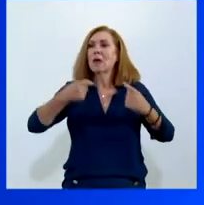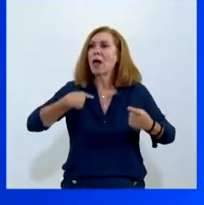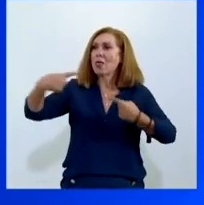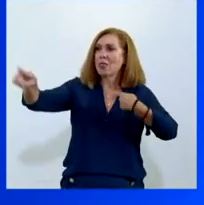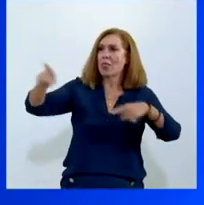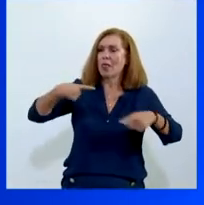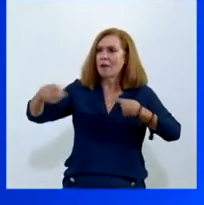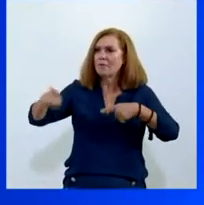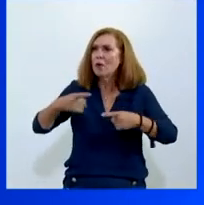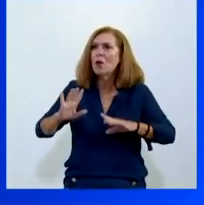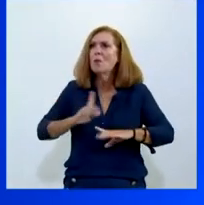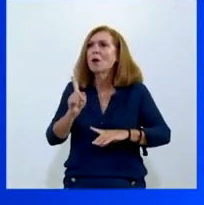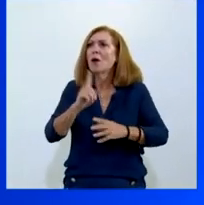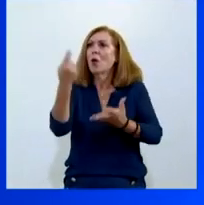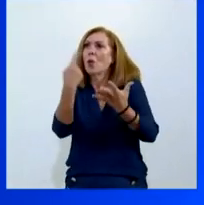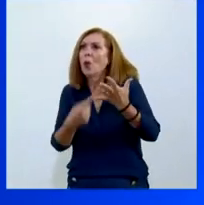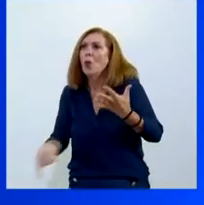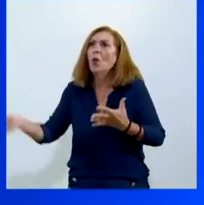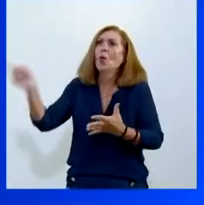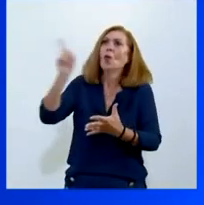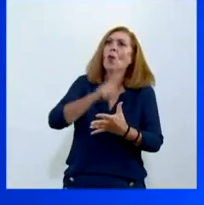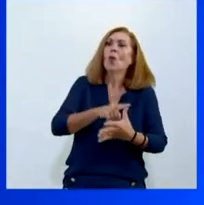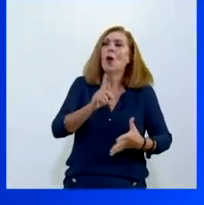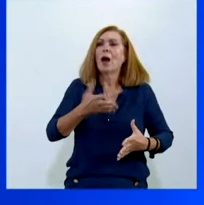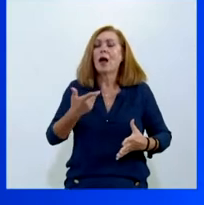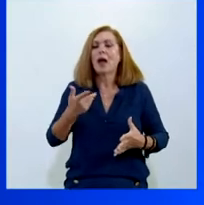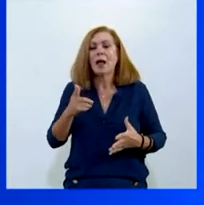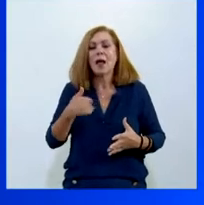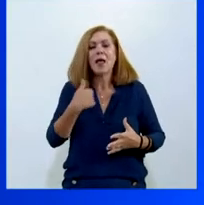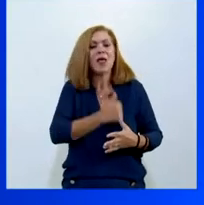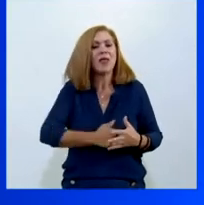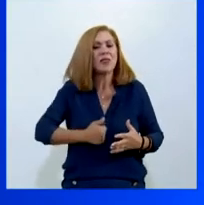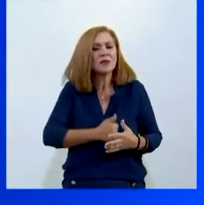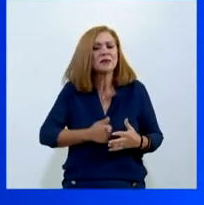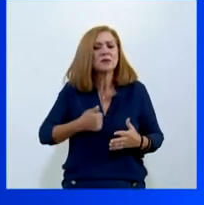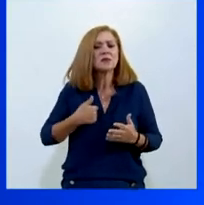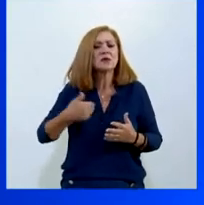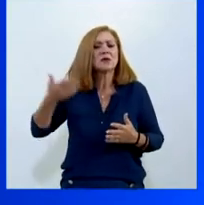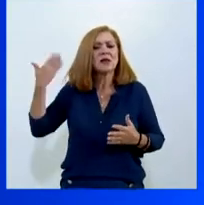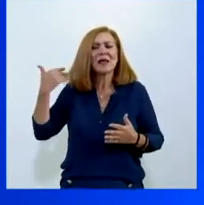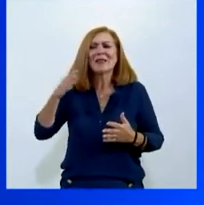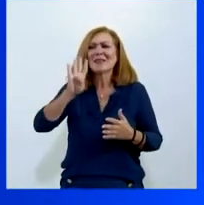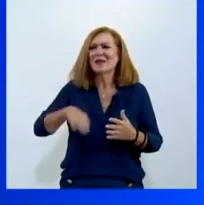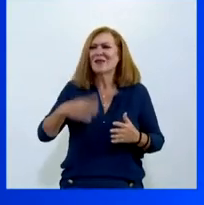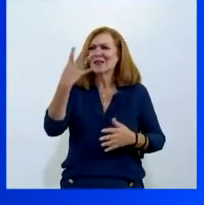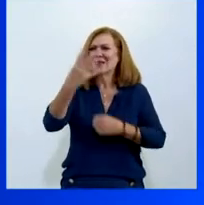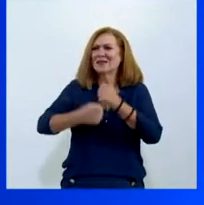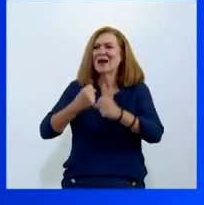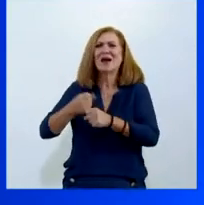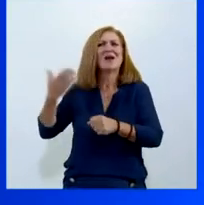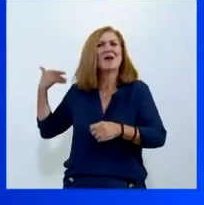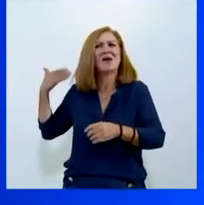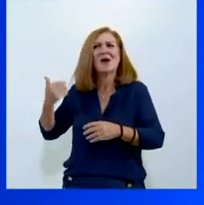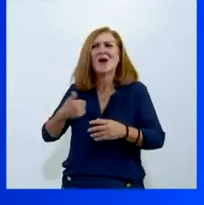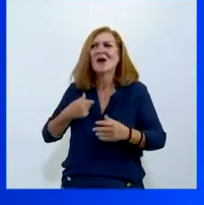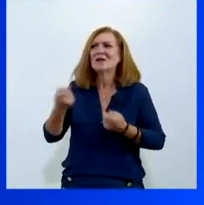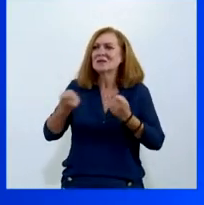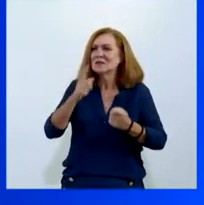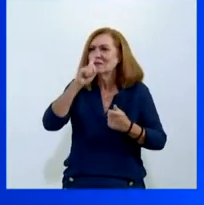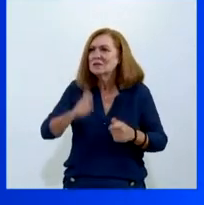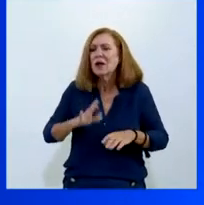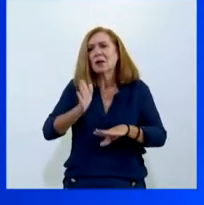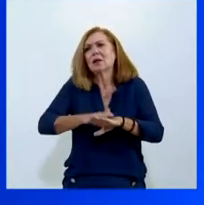άκρα και να μην έχουμε εντάσεις όπως αυτές που δυστυχώς κληθήκαμε να διαχειριστούμε την τελευταία τετραετία με επαιτειότητα της